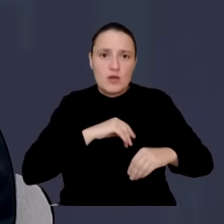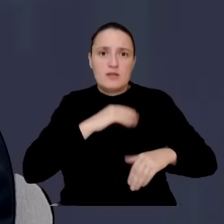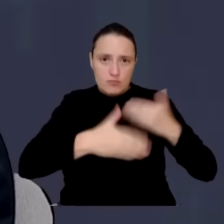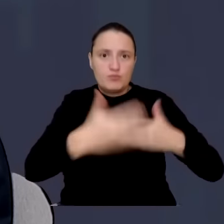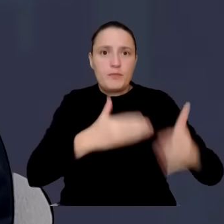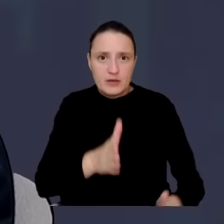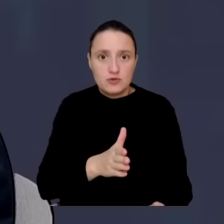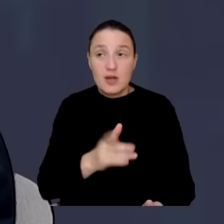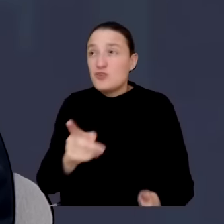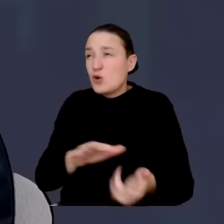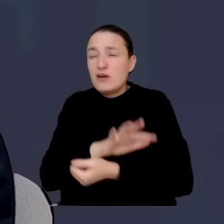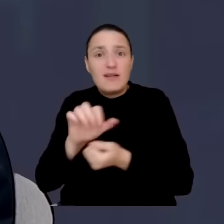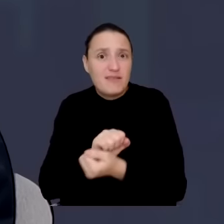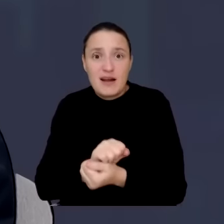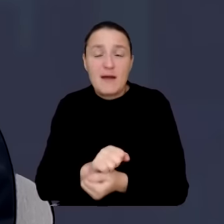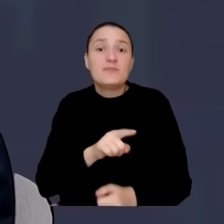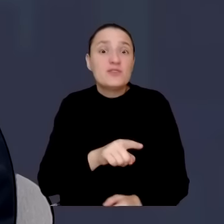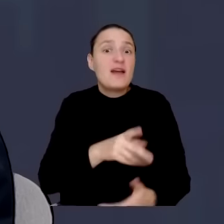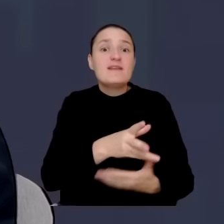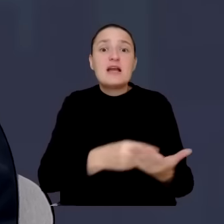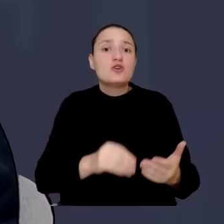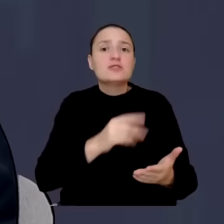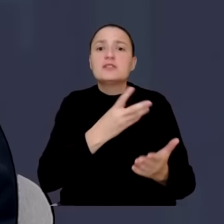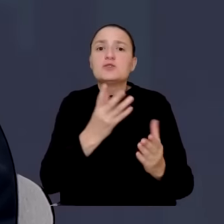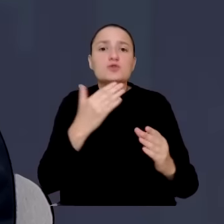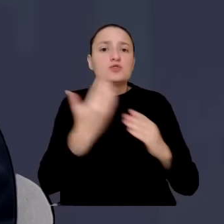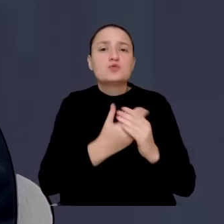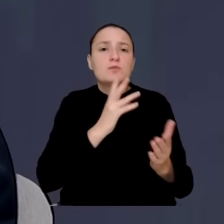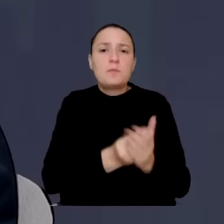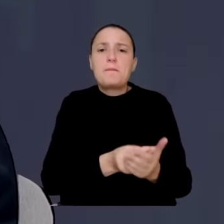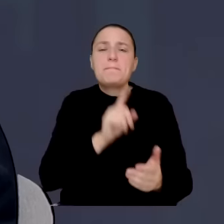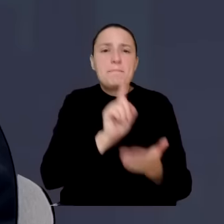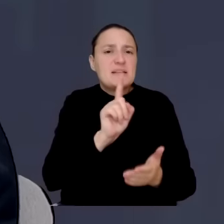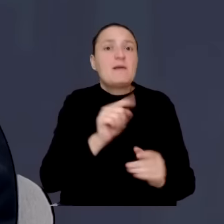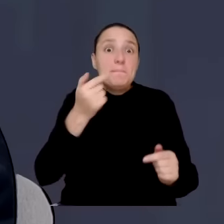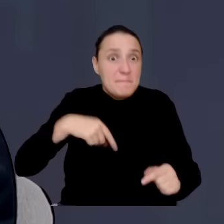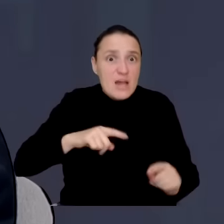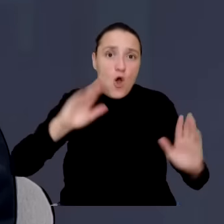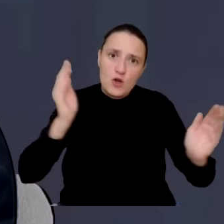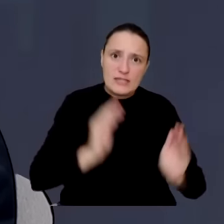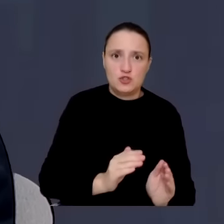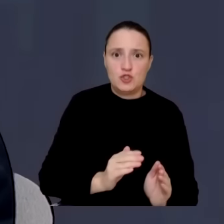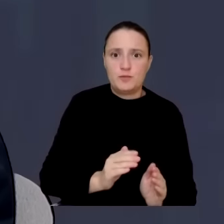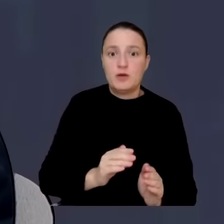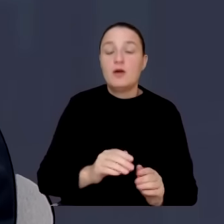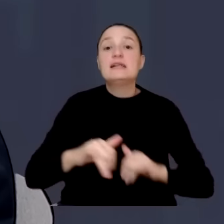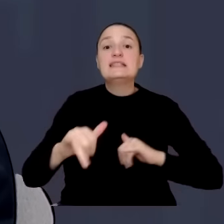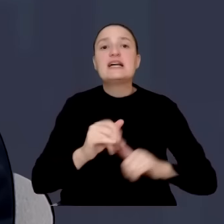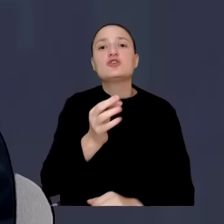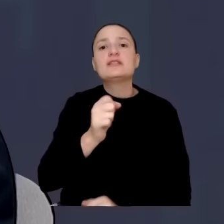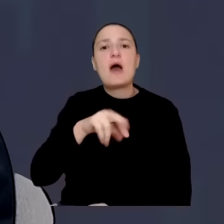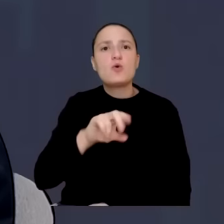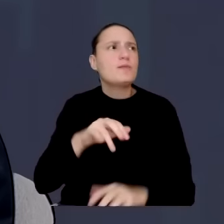gigantyczny skandal my te wynagrodzenia w spółkach skarbu państwa bardzo mocno ograniczyliśmy spółka w Tauronie w zarządzie